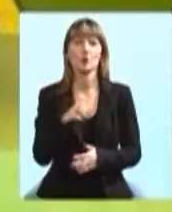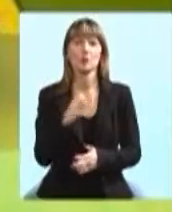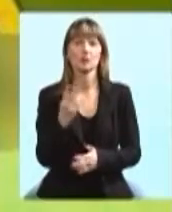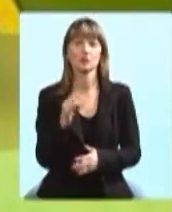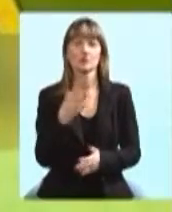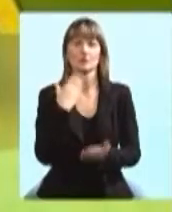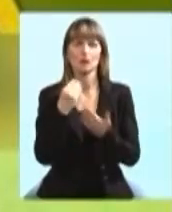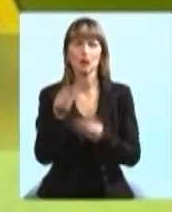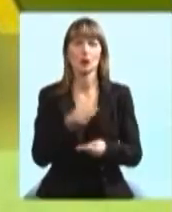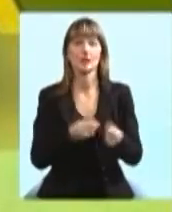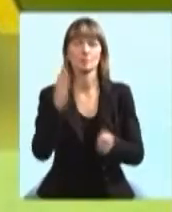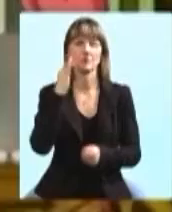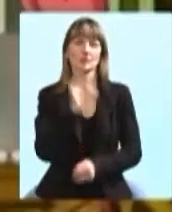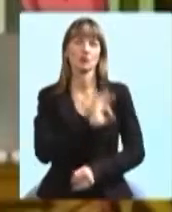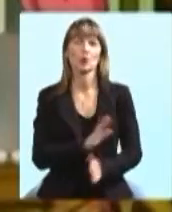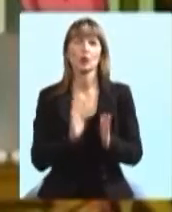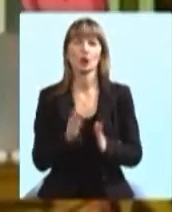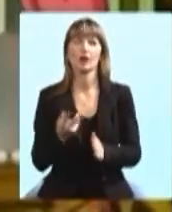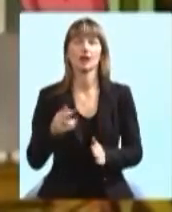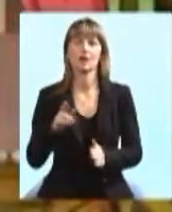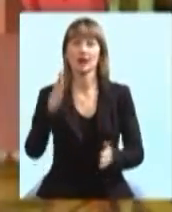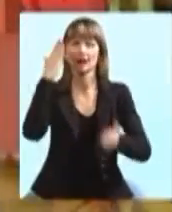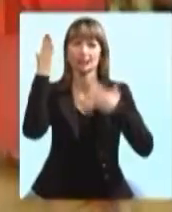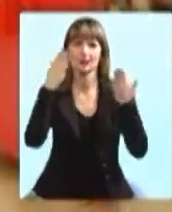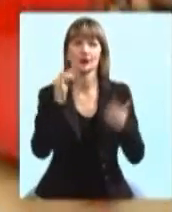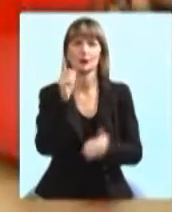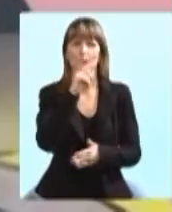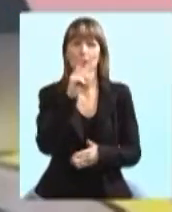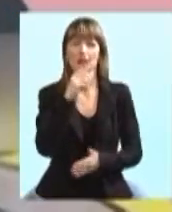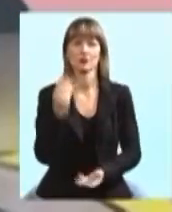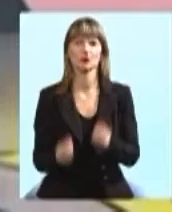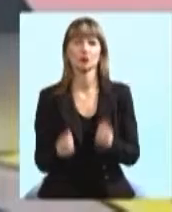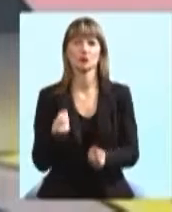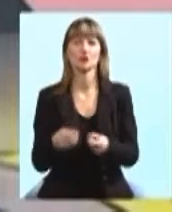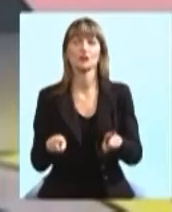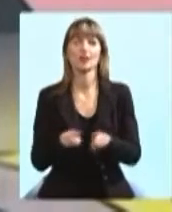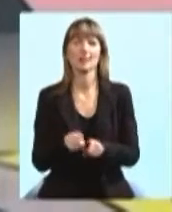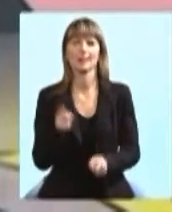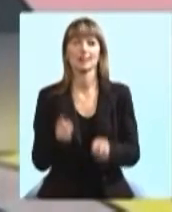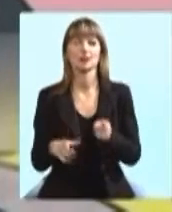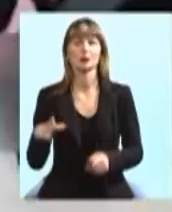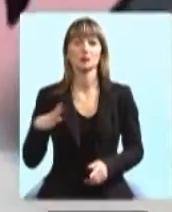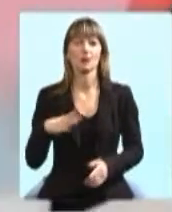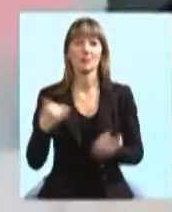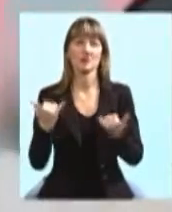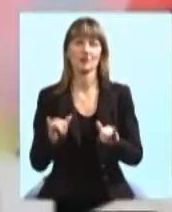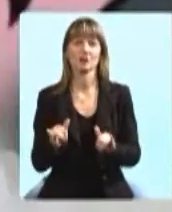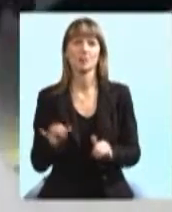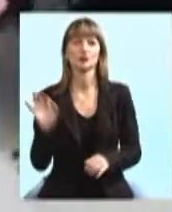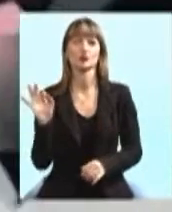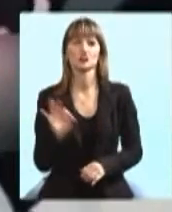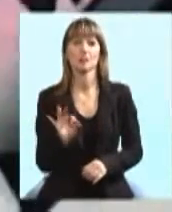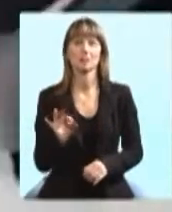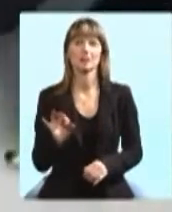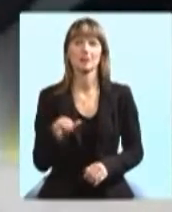Свої магічні здібності використовує лише для розваг та маленьких пустощів. Ось такі іноді трапляються дива. Часом